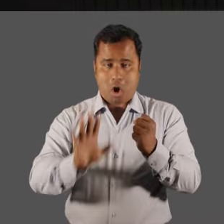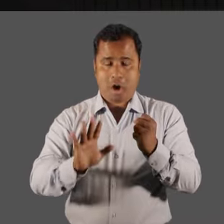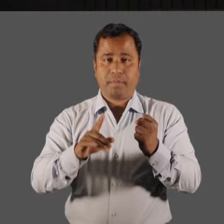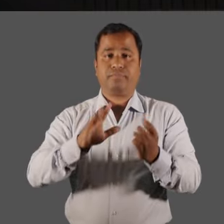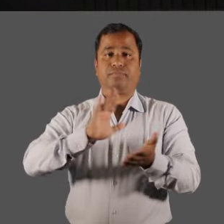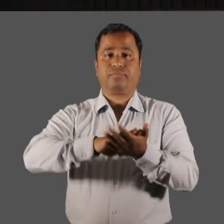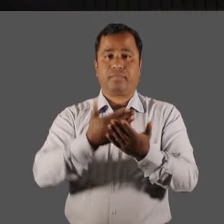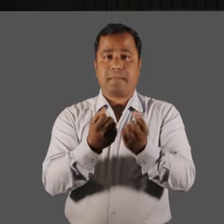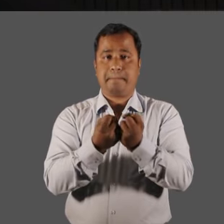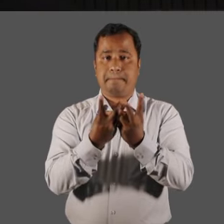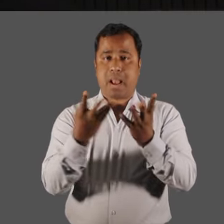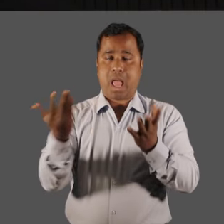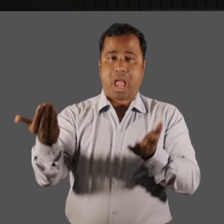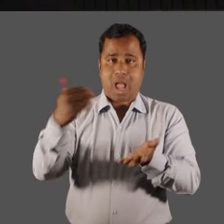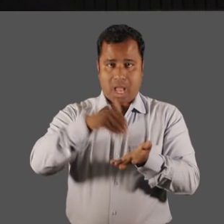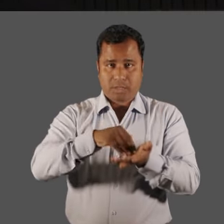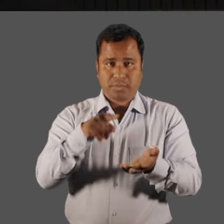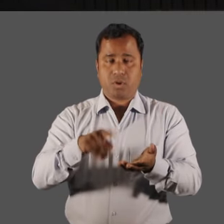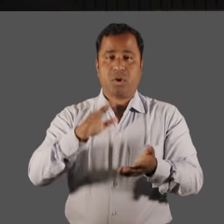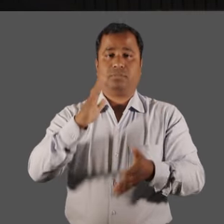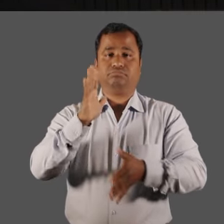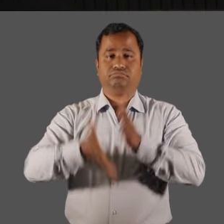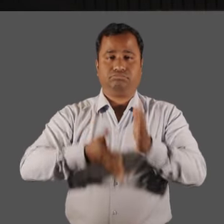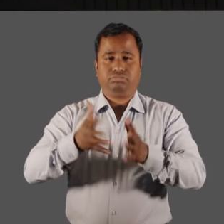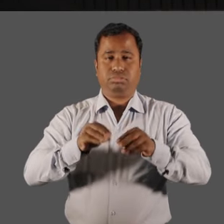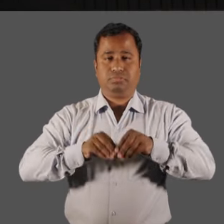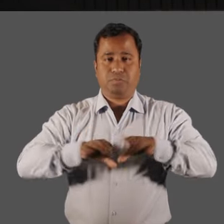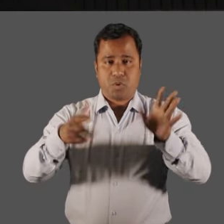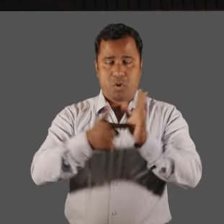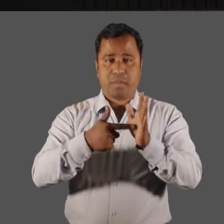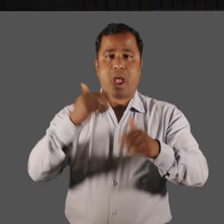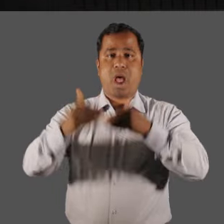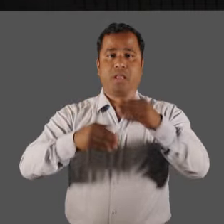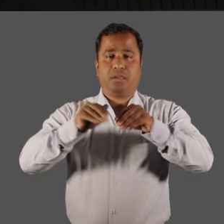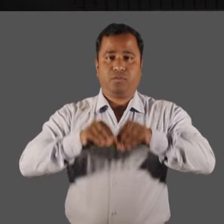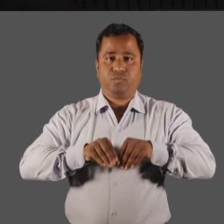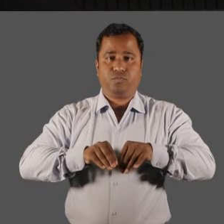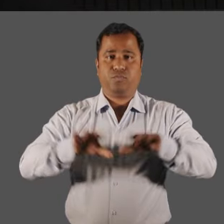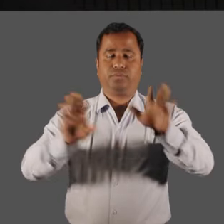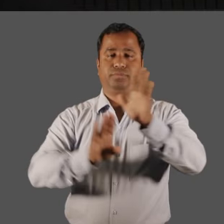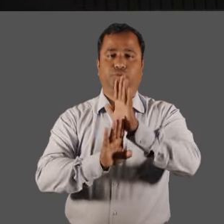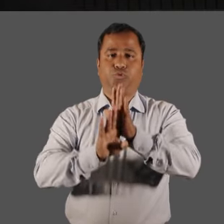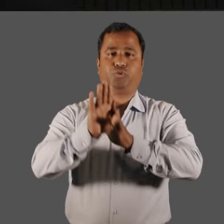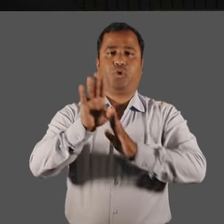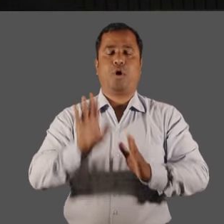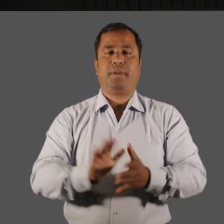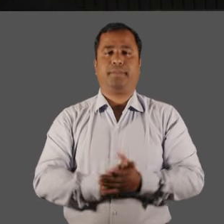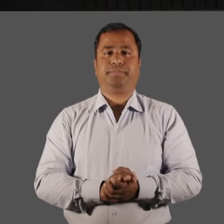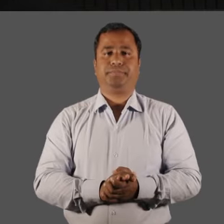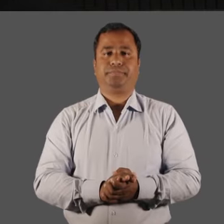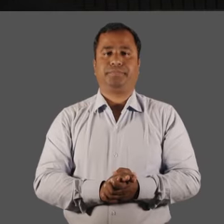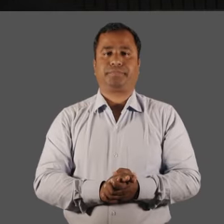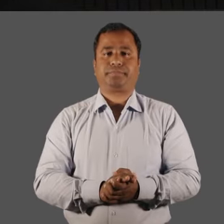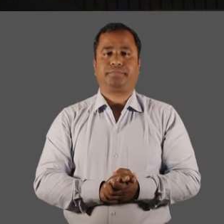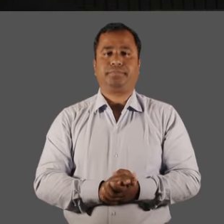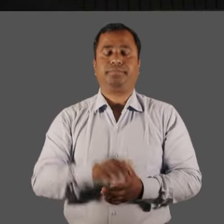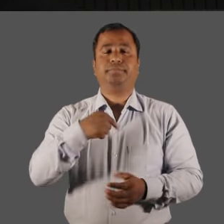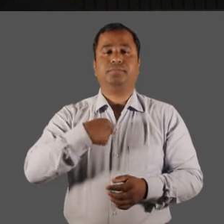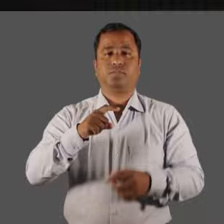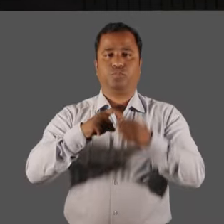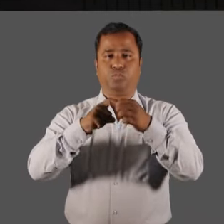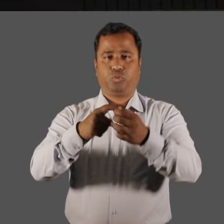কোডাররা মানে এই প্রফেশনে আসবে, তত আসলে এই প্রফেশনের জায়গাটা আরো বেশি উপরের দিকে যাবে। একটা জিনিস, মানে আপনি